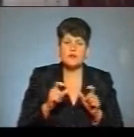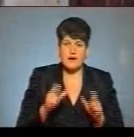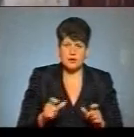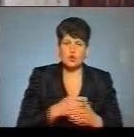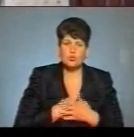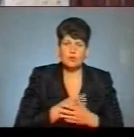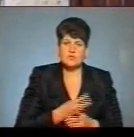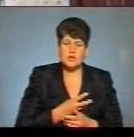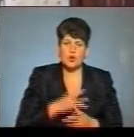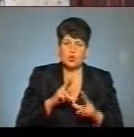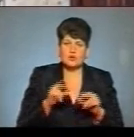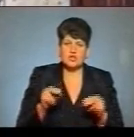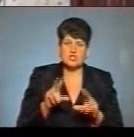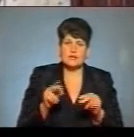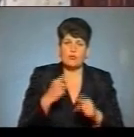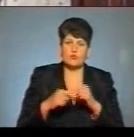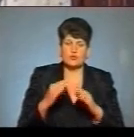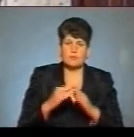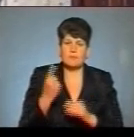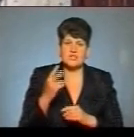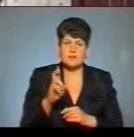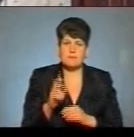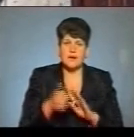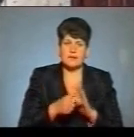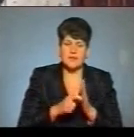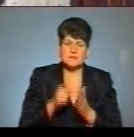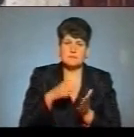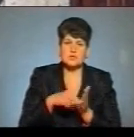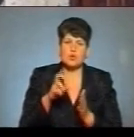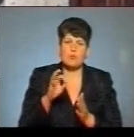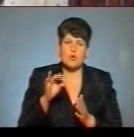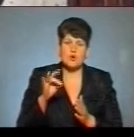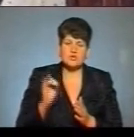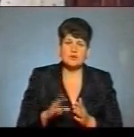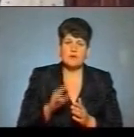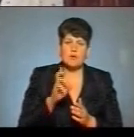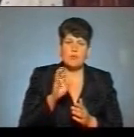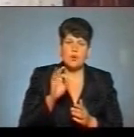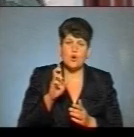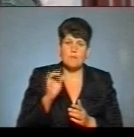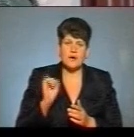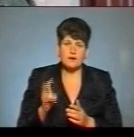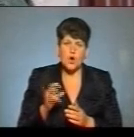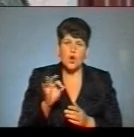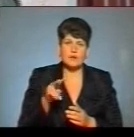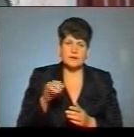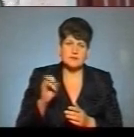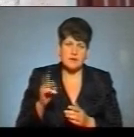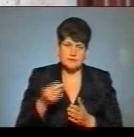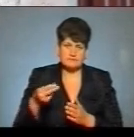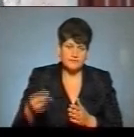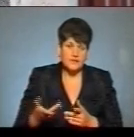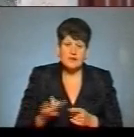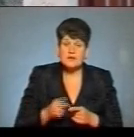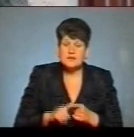Люблю, бажаю удачі, щасливо повернутися додому. Перший Б-клас, місто Борщів, Бобик Олександра підписала. Ви знаєте, ці